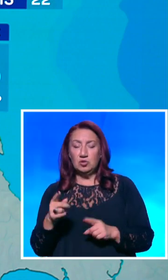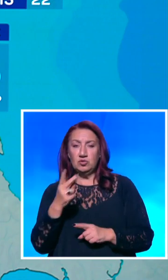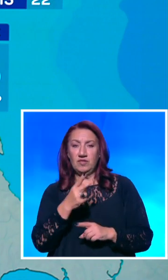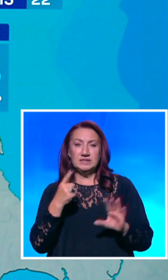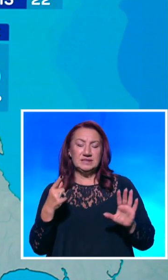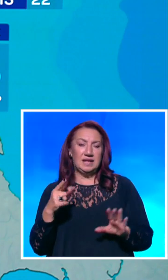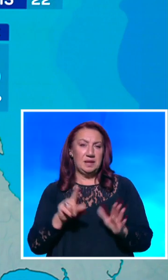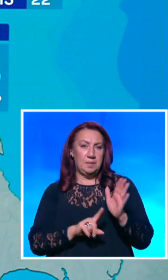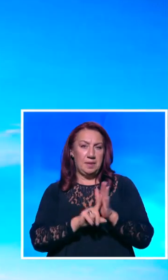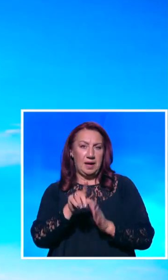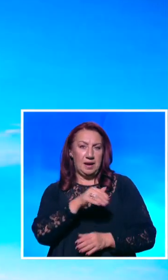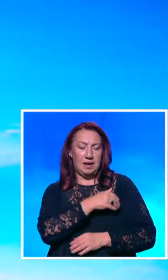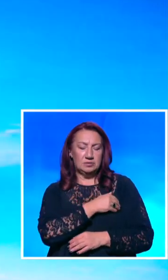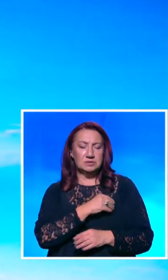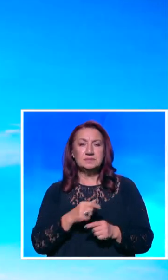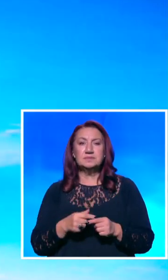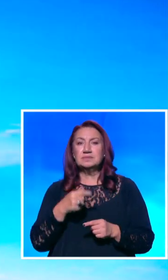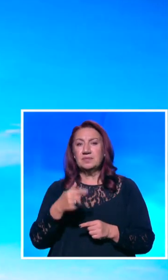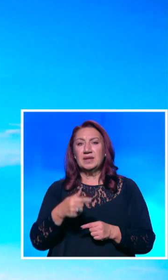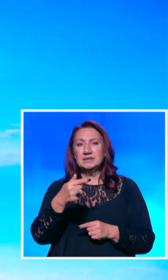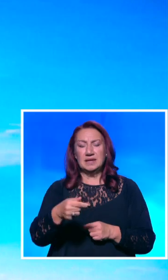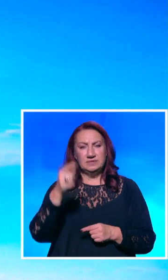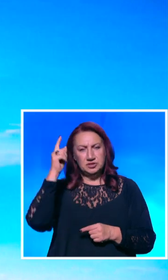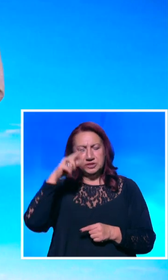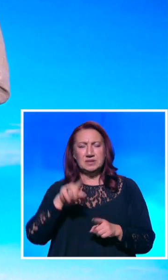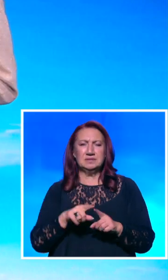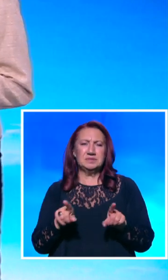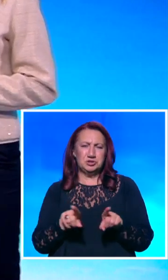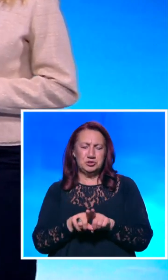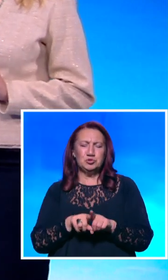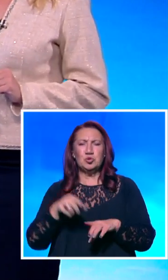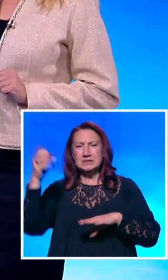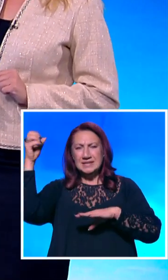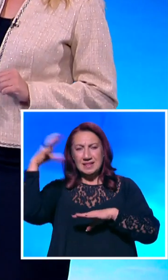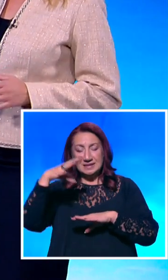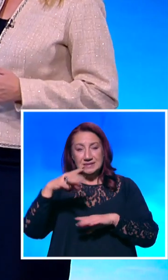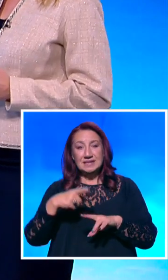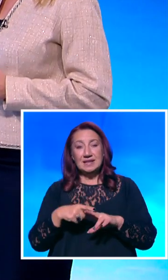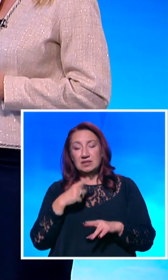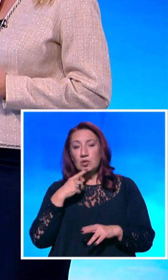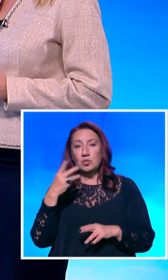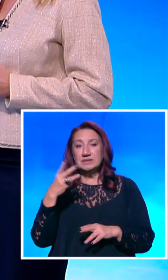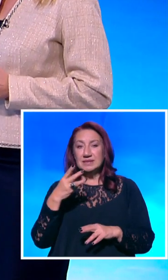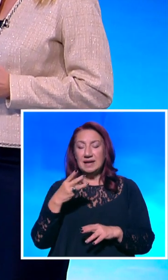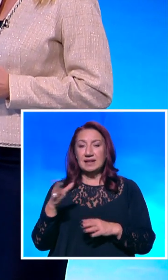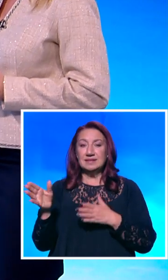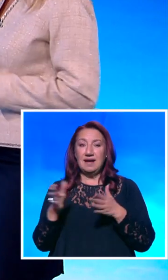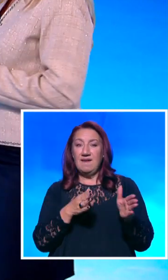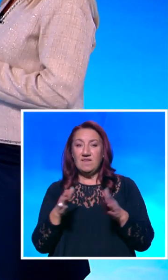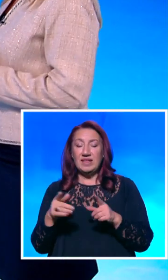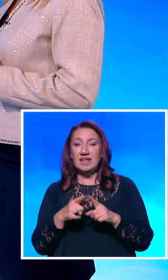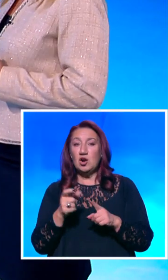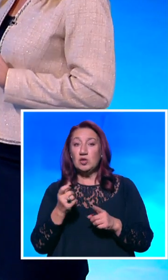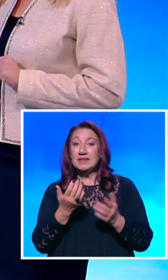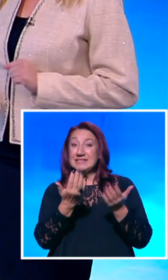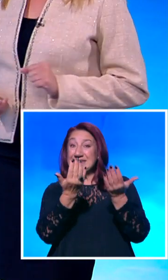27° и през следващите дни ни очакват много слънчеви часове още в сряда обаче вятърът ще стане от север-североизток